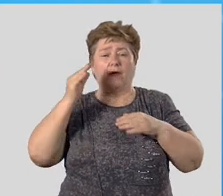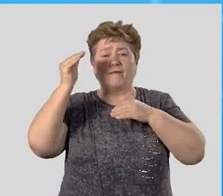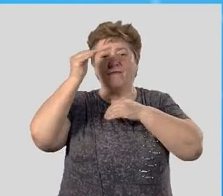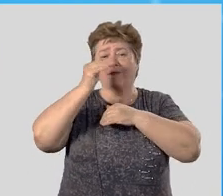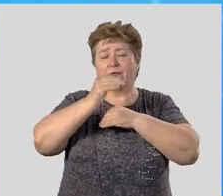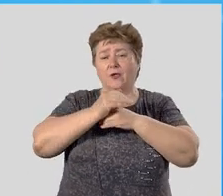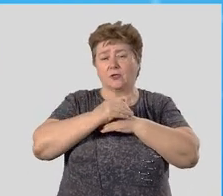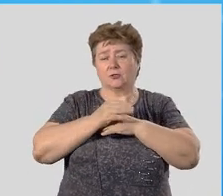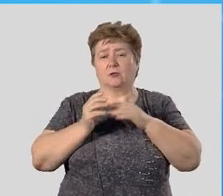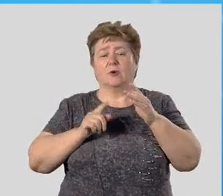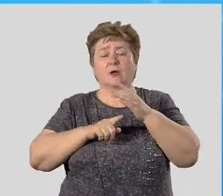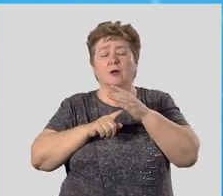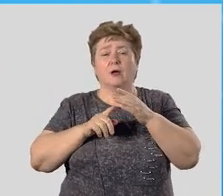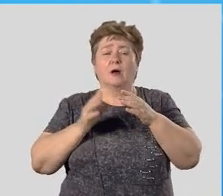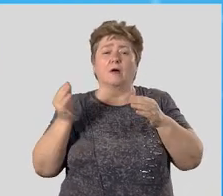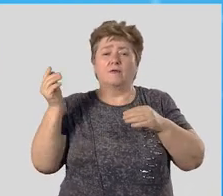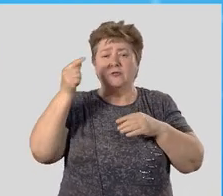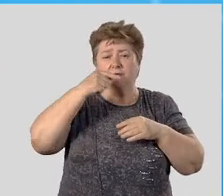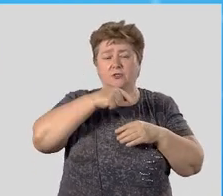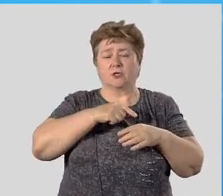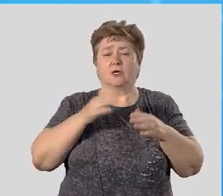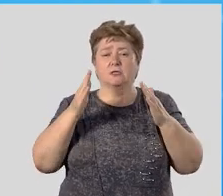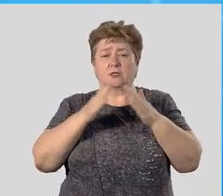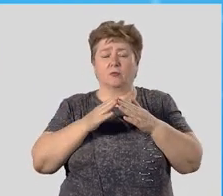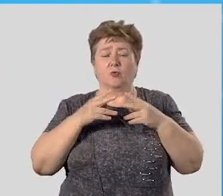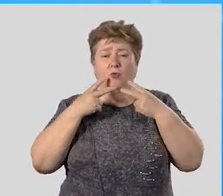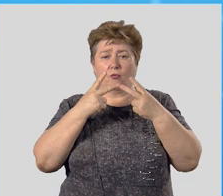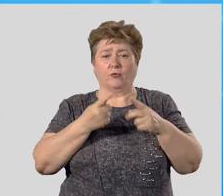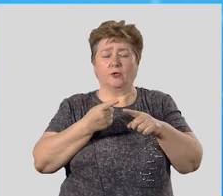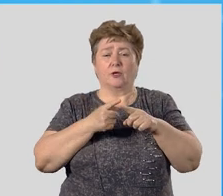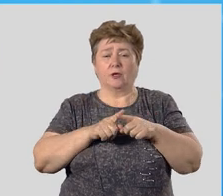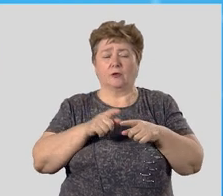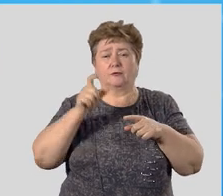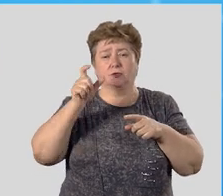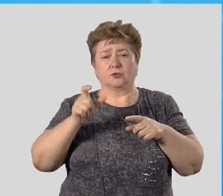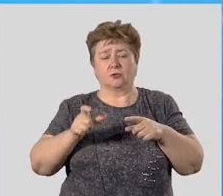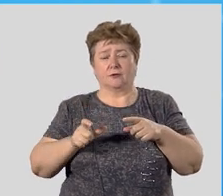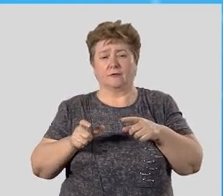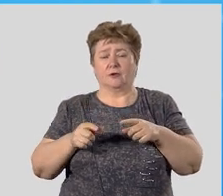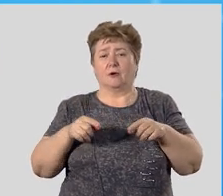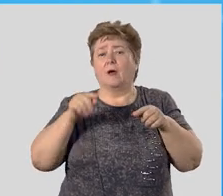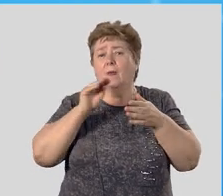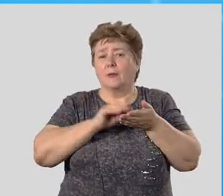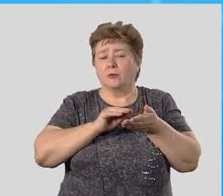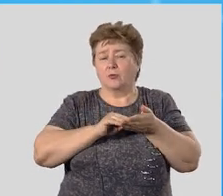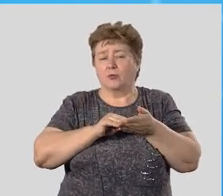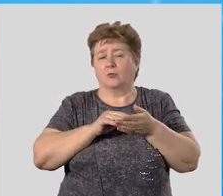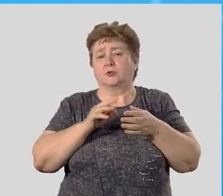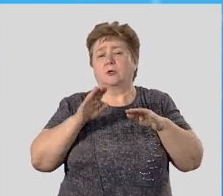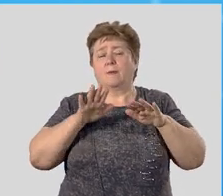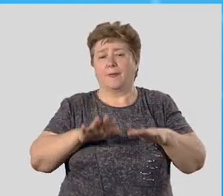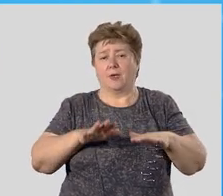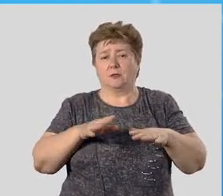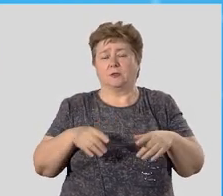вечером, возвращаясь домой, они застали этого же человека там же, в той же